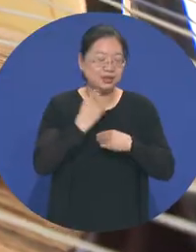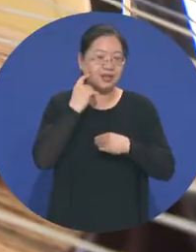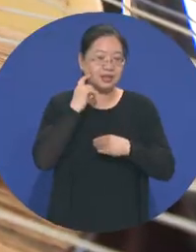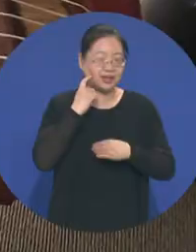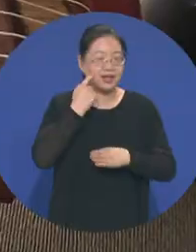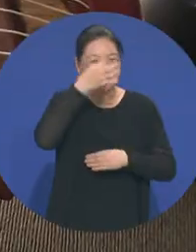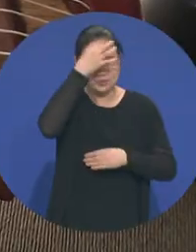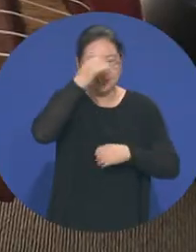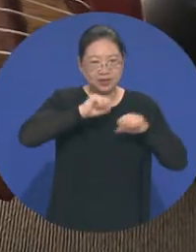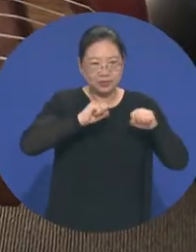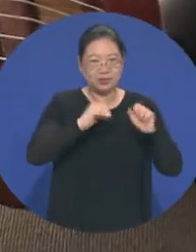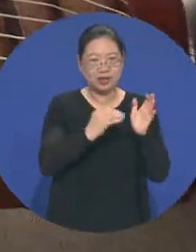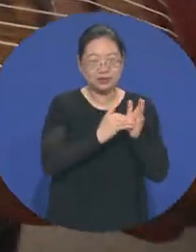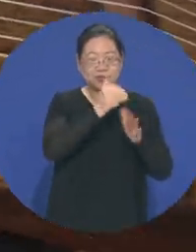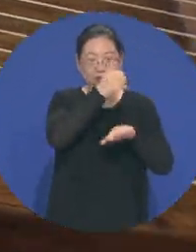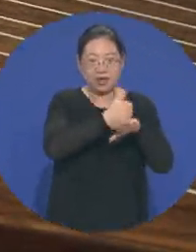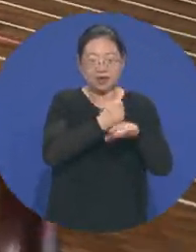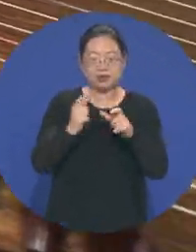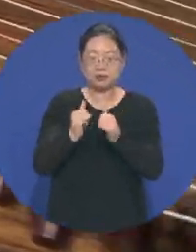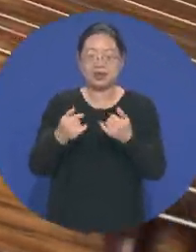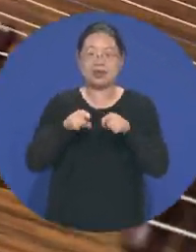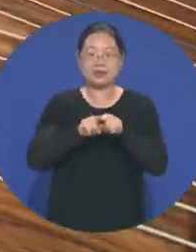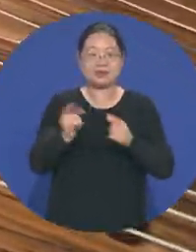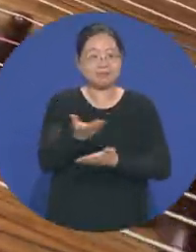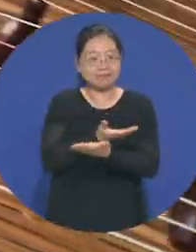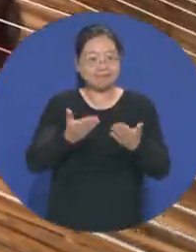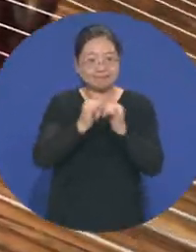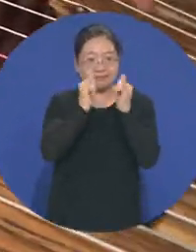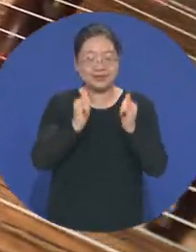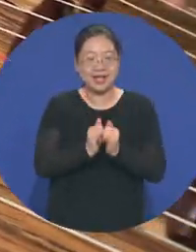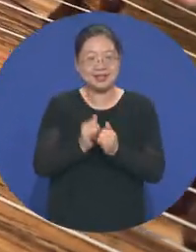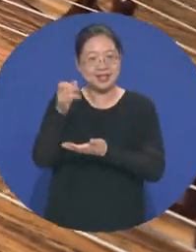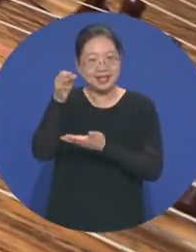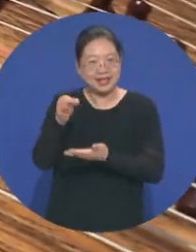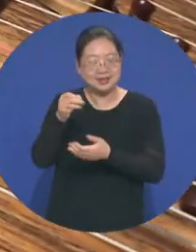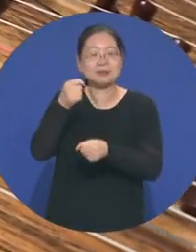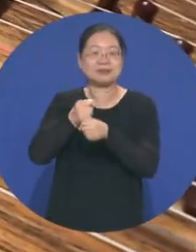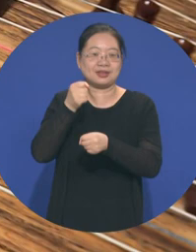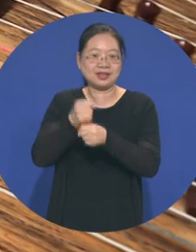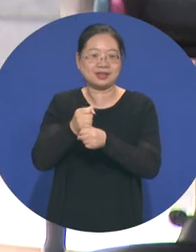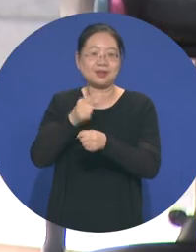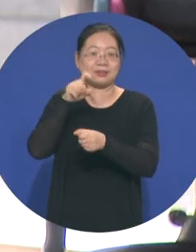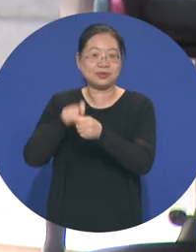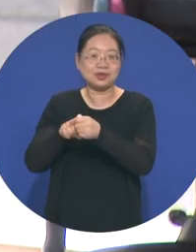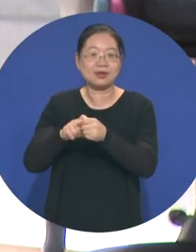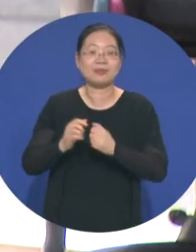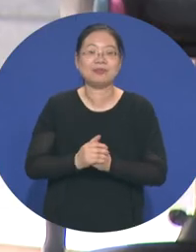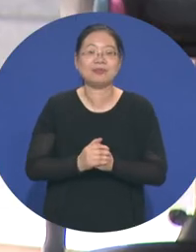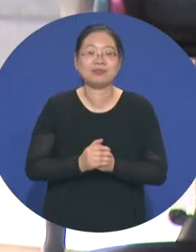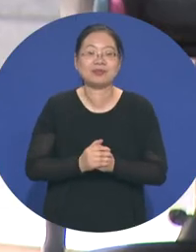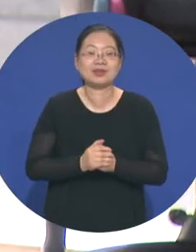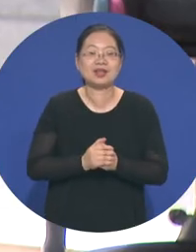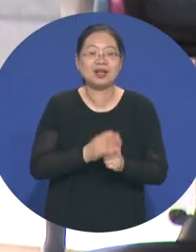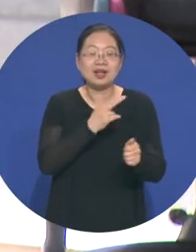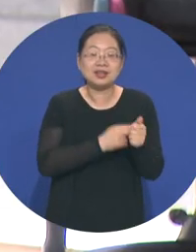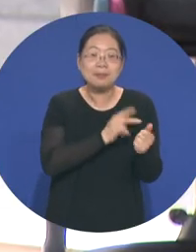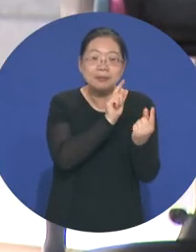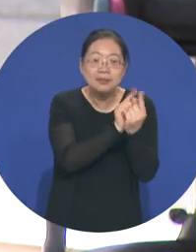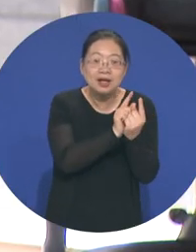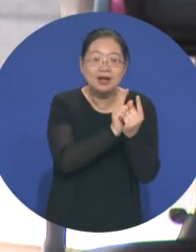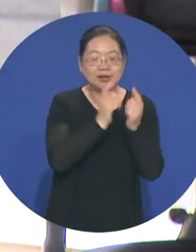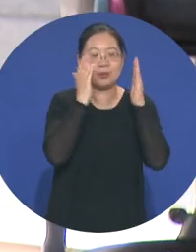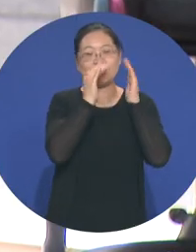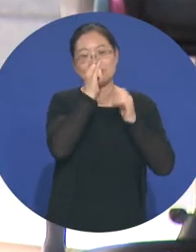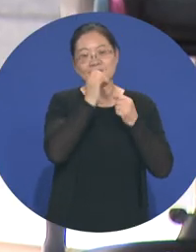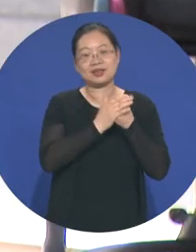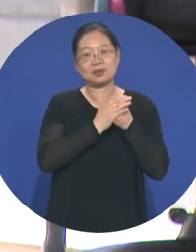하고 그 결과물을 도민들과 함께 나누는 사회적인 가치를 유도하겠다는 겁니다. 선생님 찾아뵈서 다시 또 이제 공부를 할